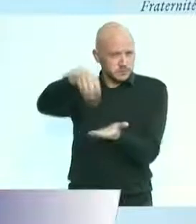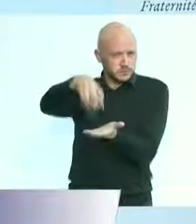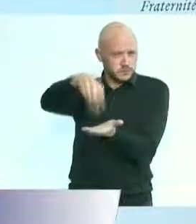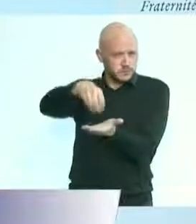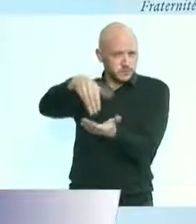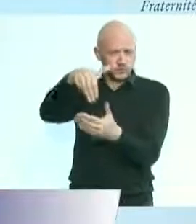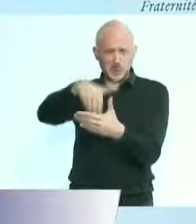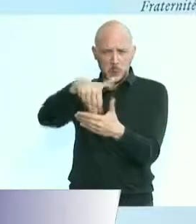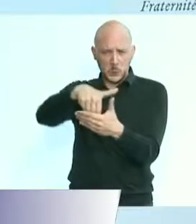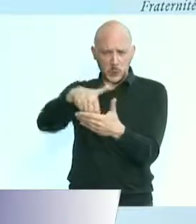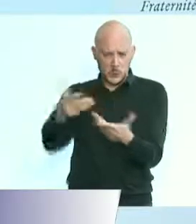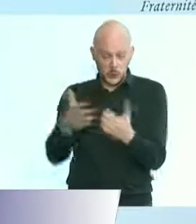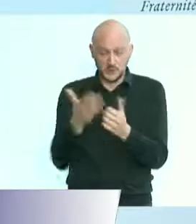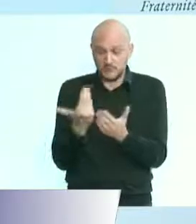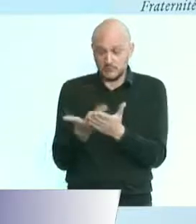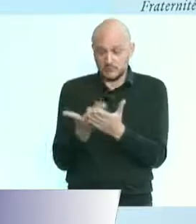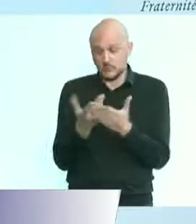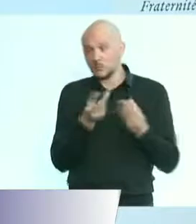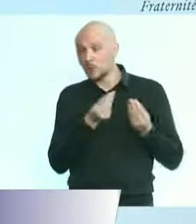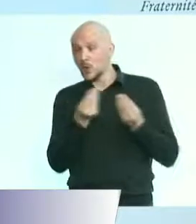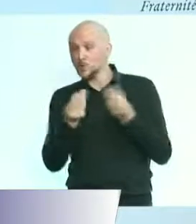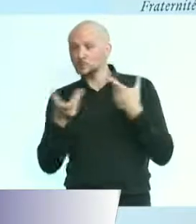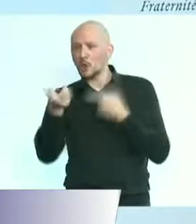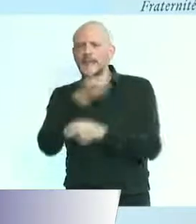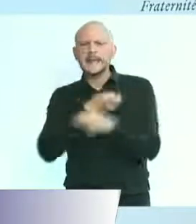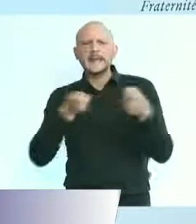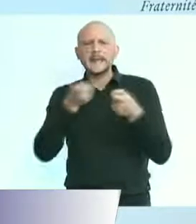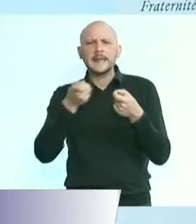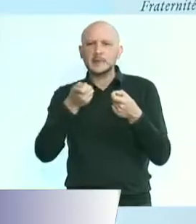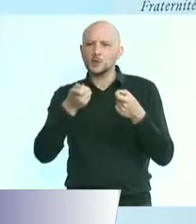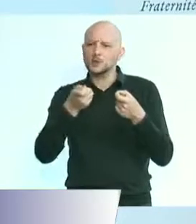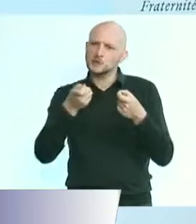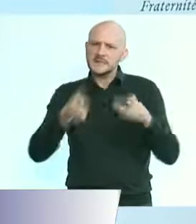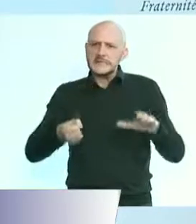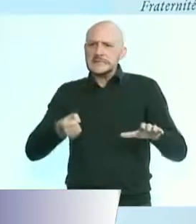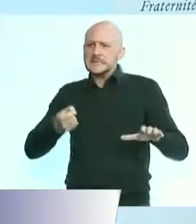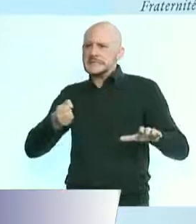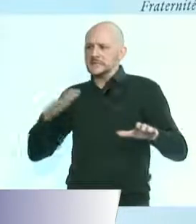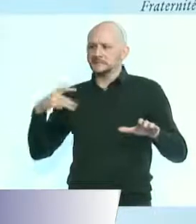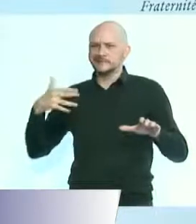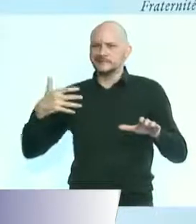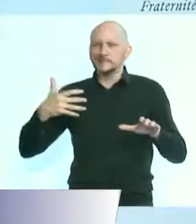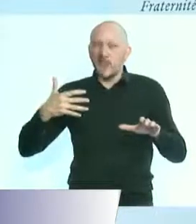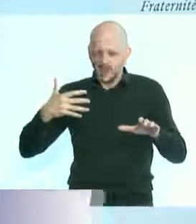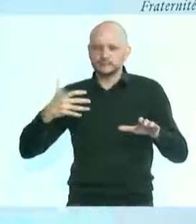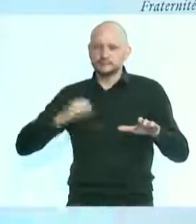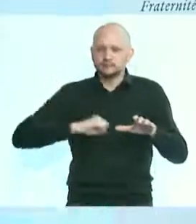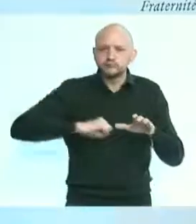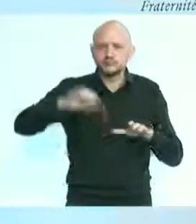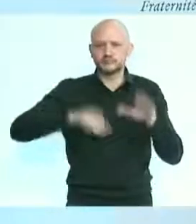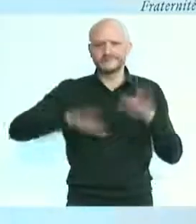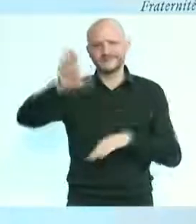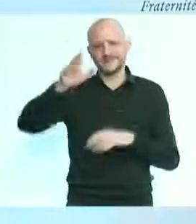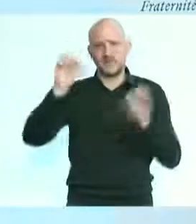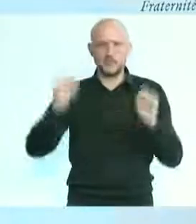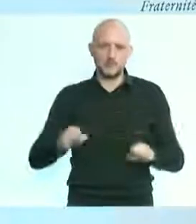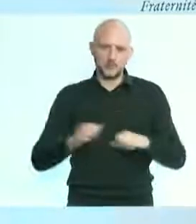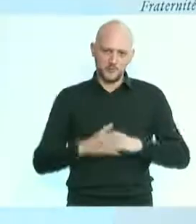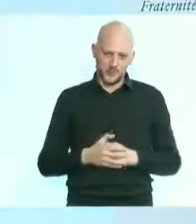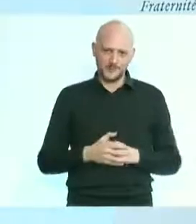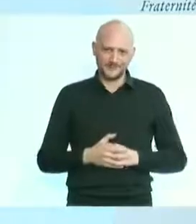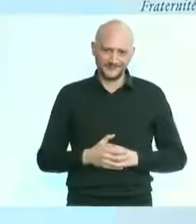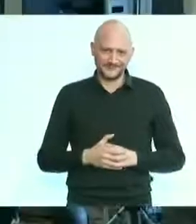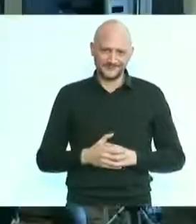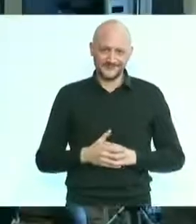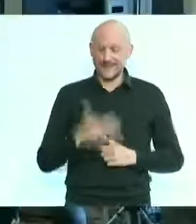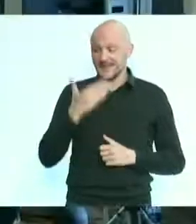aussi vraiment pour relancer l'activité économique dans ces temps d'après-crise sanitaire. Voilà, je vous remercie. Merci beaucoup. Je crois qu'on a des